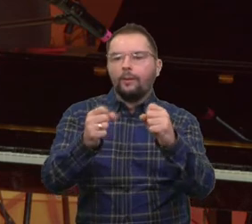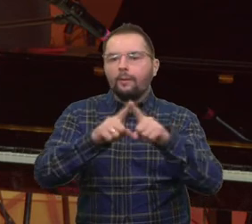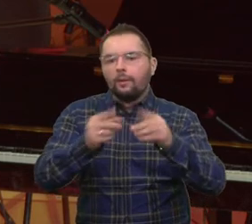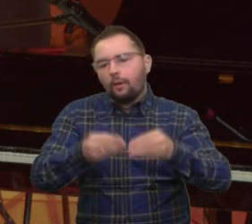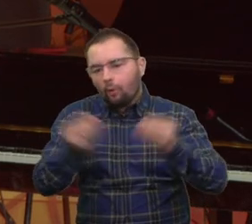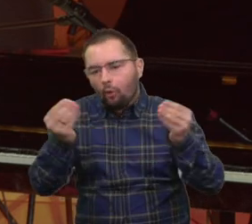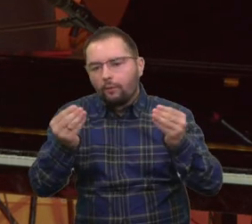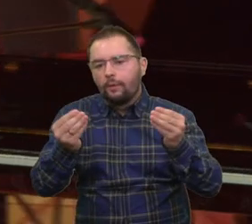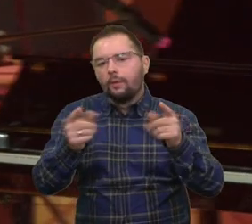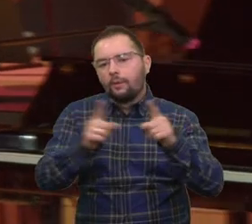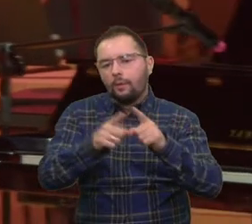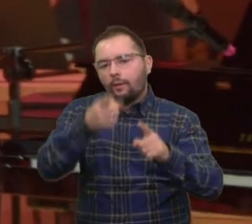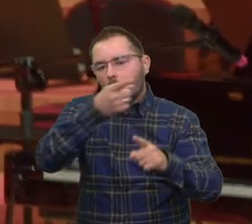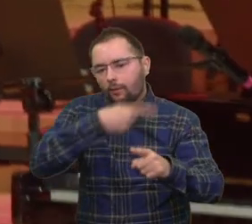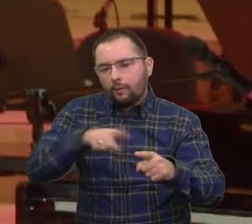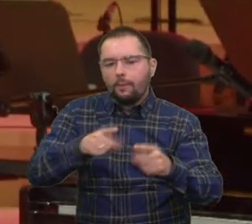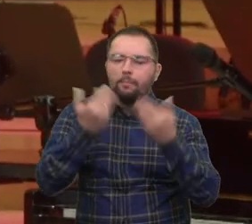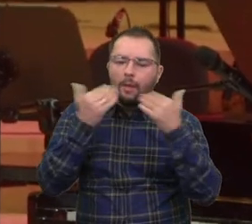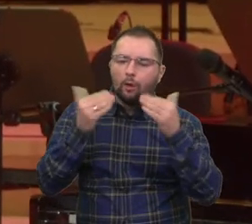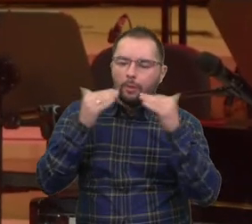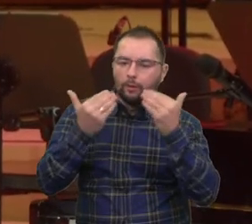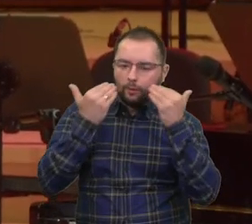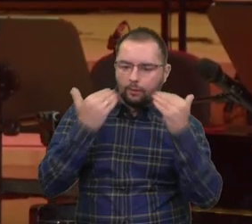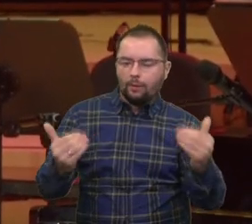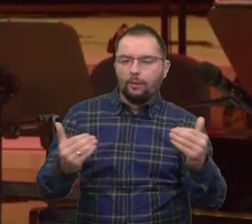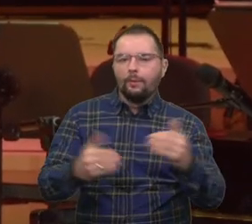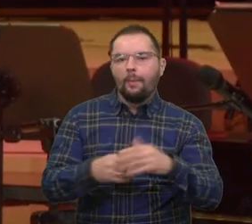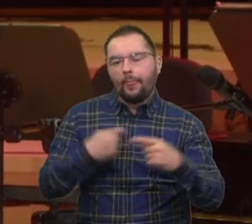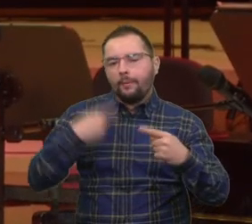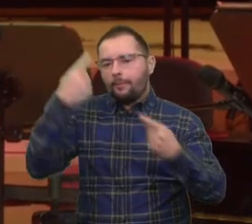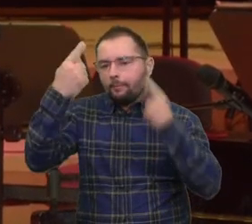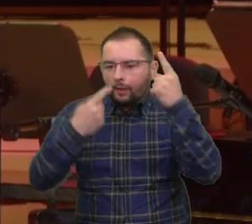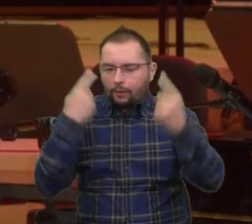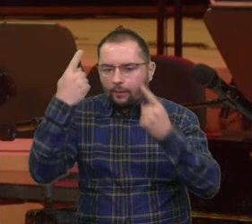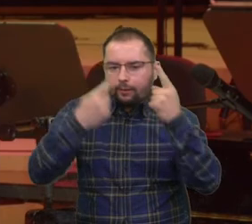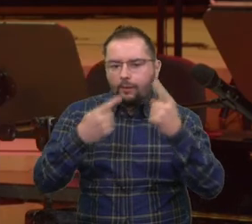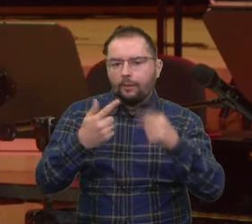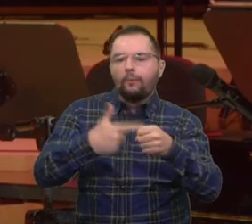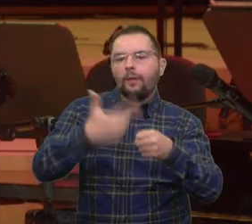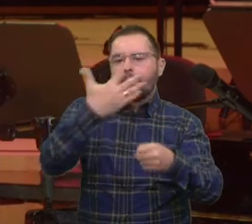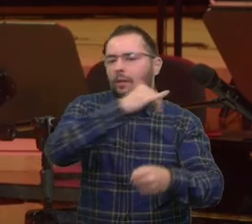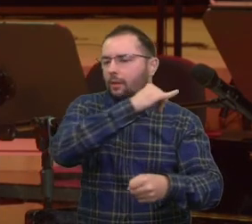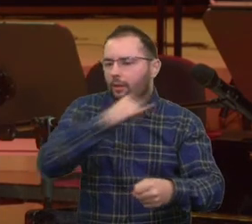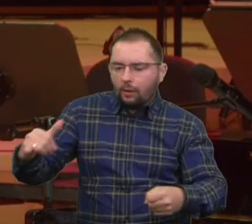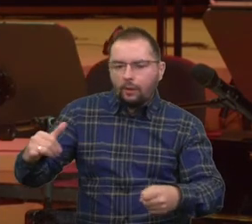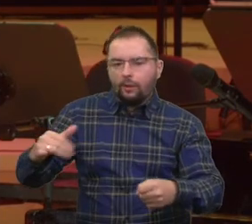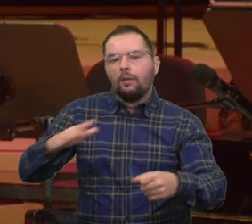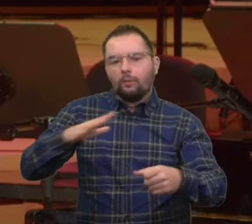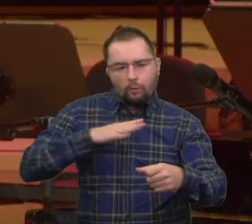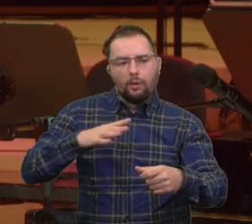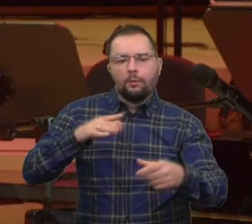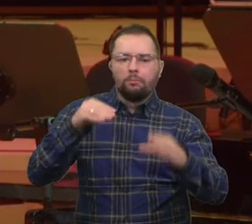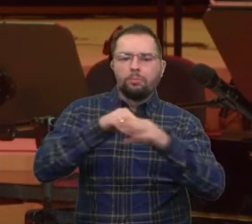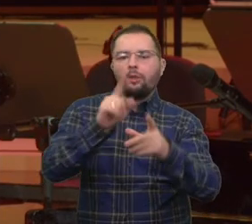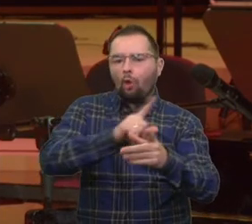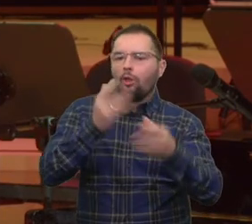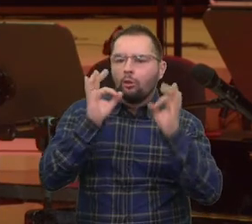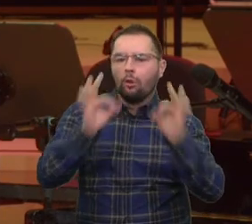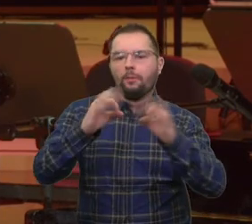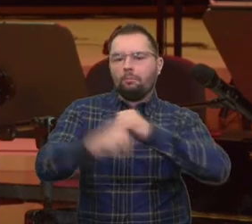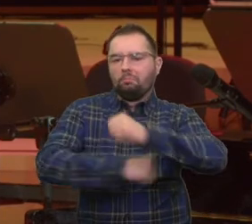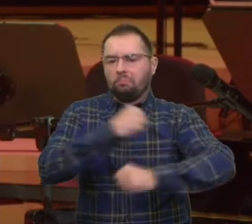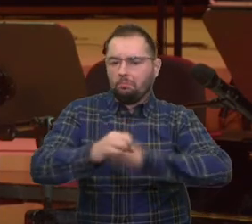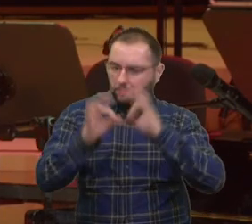nasz samorządowy trud, powiedzieć bardzo dziękuję. Myślę, że te 25 lat Śląsk dobrze przepracował.